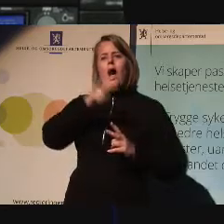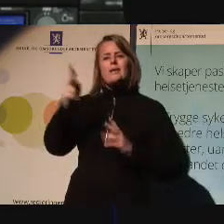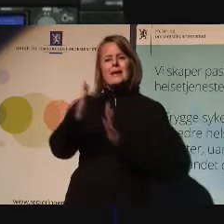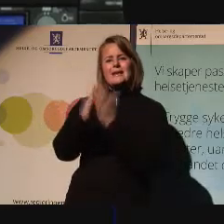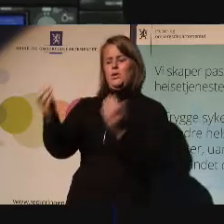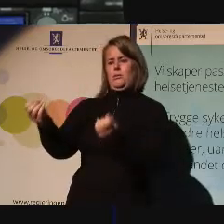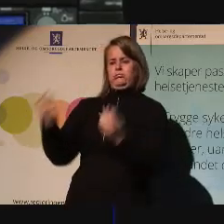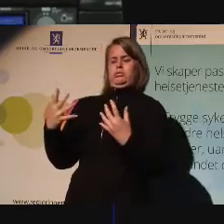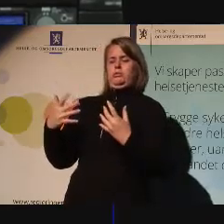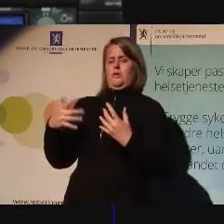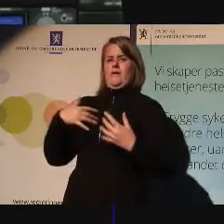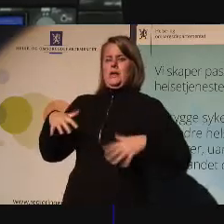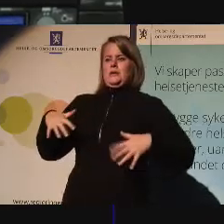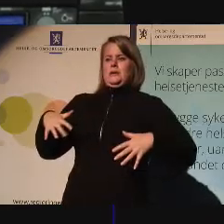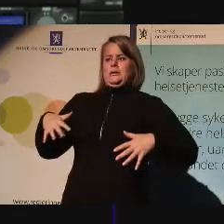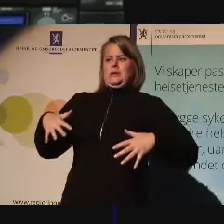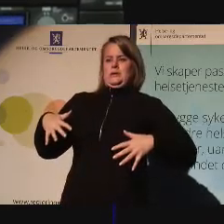også litt stirred.